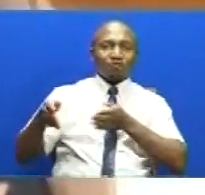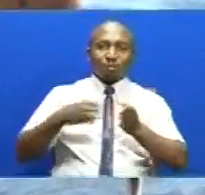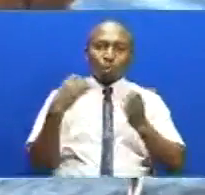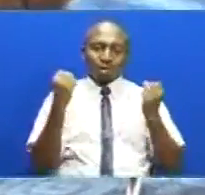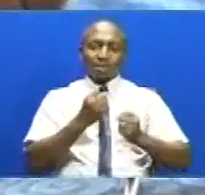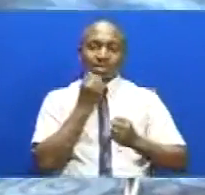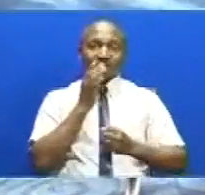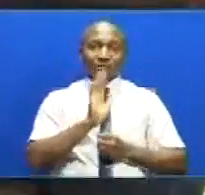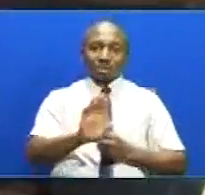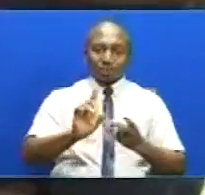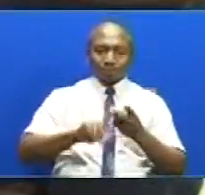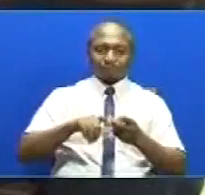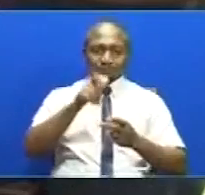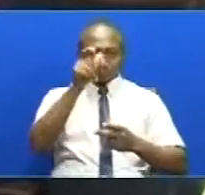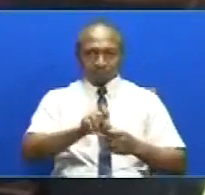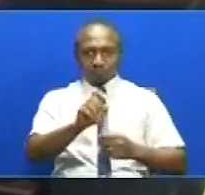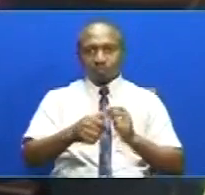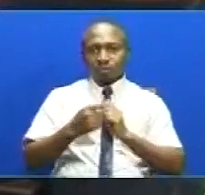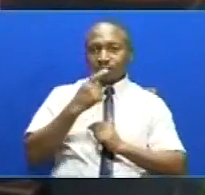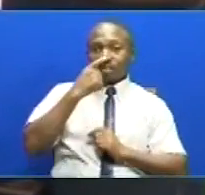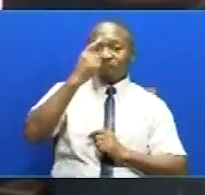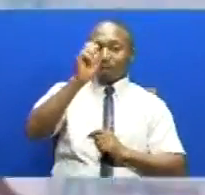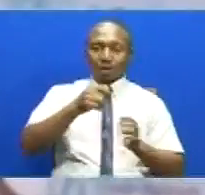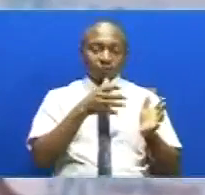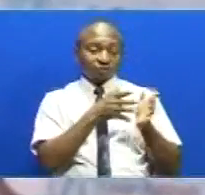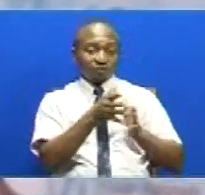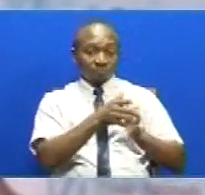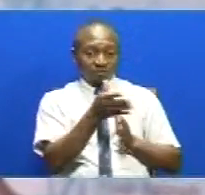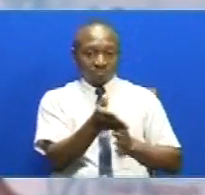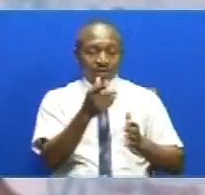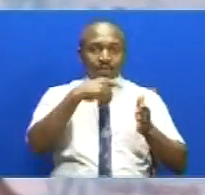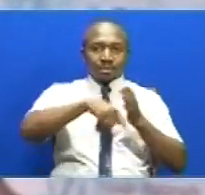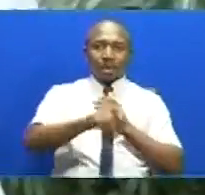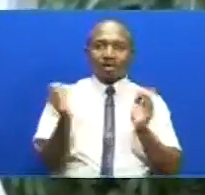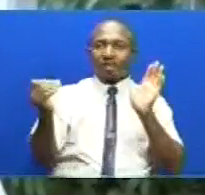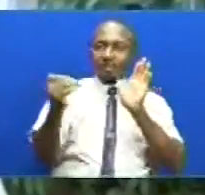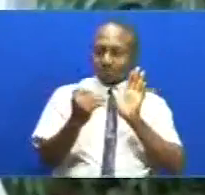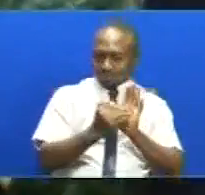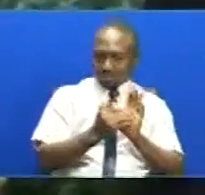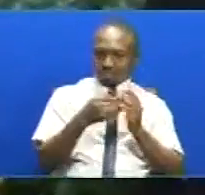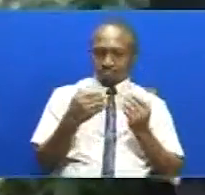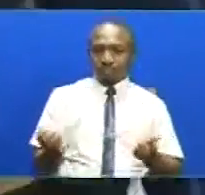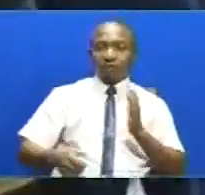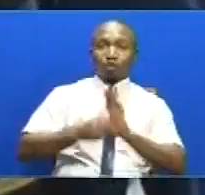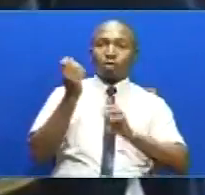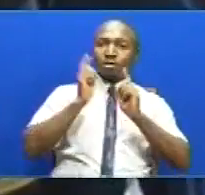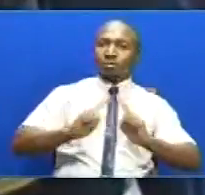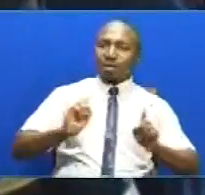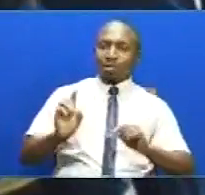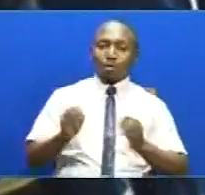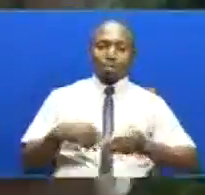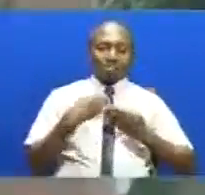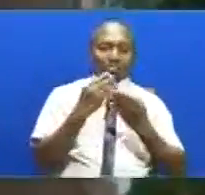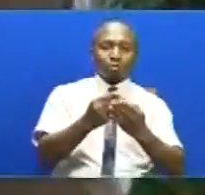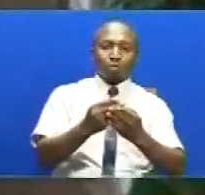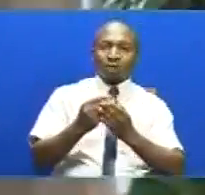taarifa zao kwa wale wenye sifa zilizoelezwa ndani ya sheria. Viongozi mbalimbali wamekabidhiwa